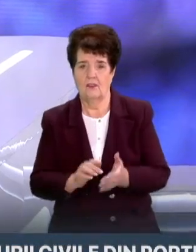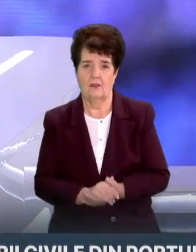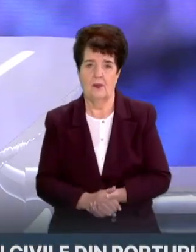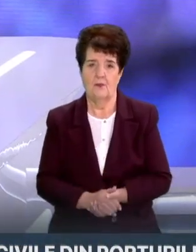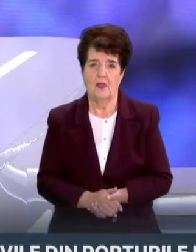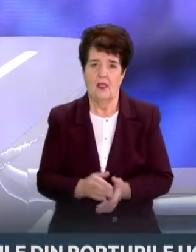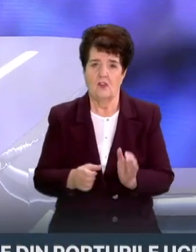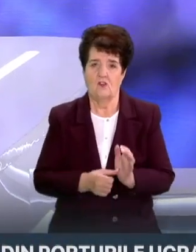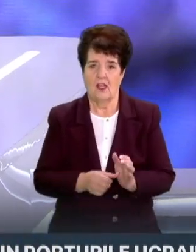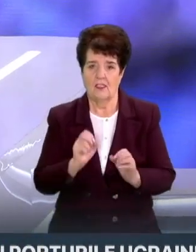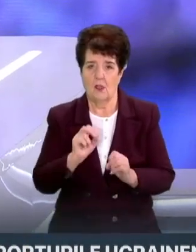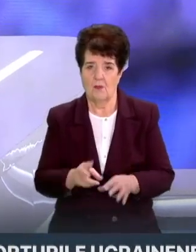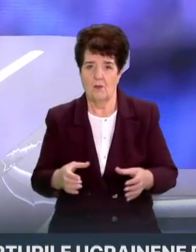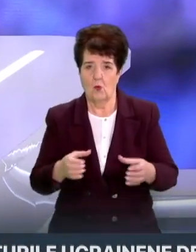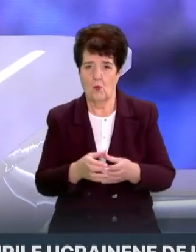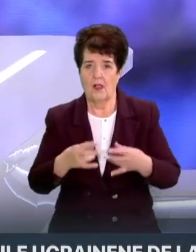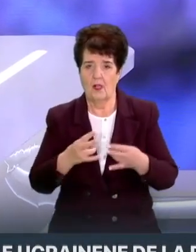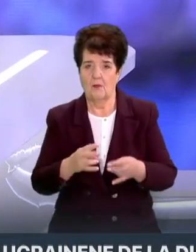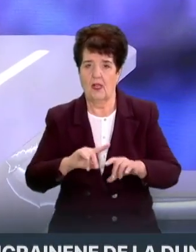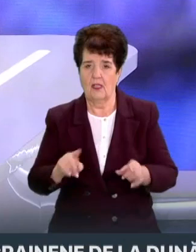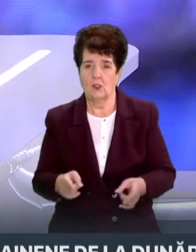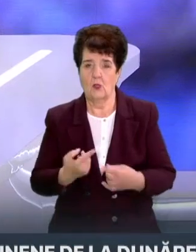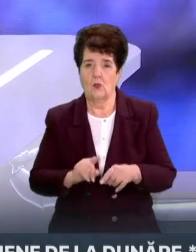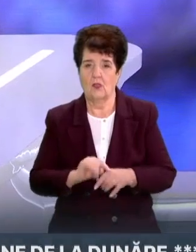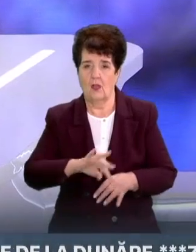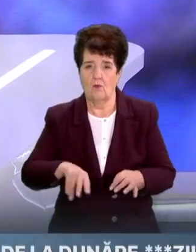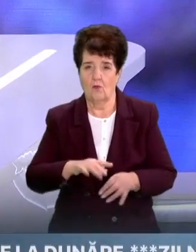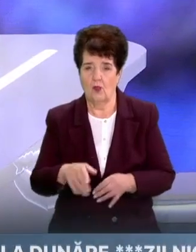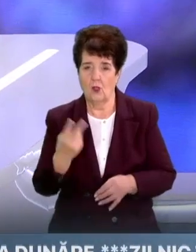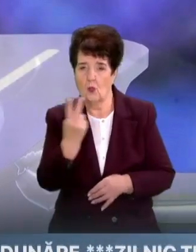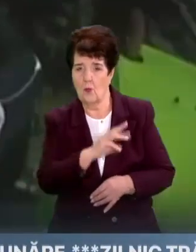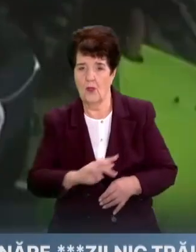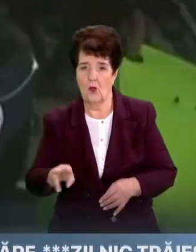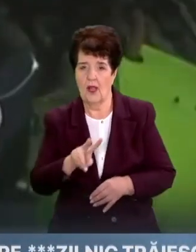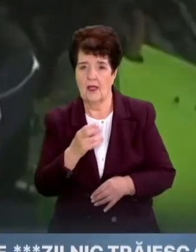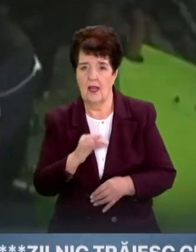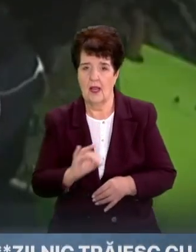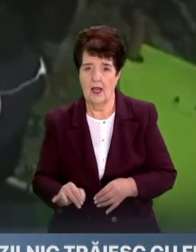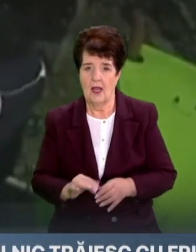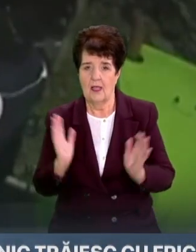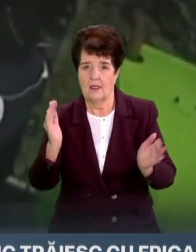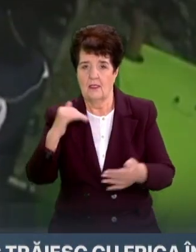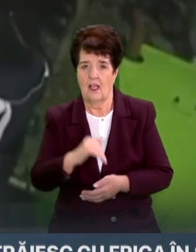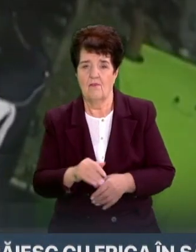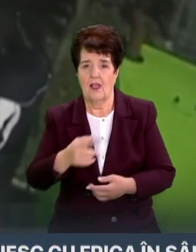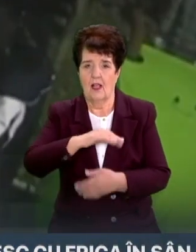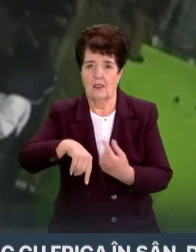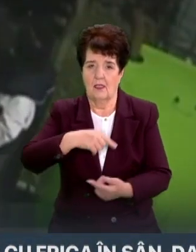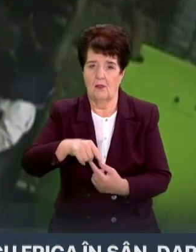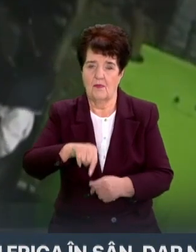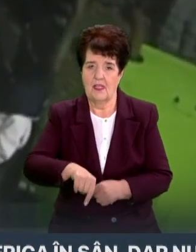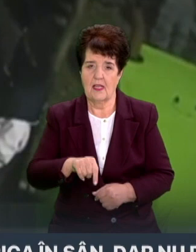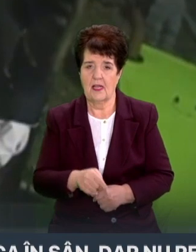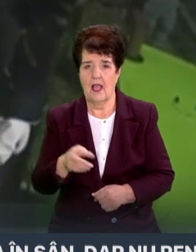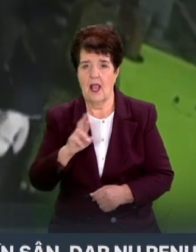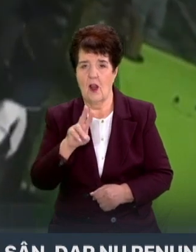Șase membri ai unei grupări criminale au fost reținuți după ce au furat peste 2 milioane de lei din safeurile unor antreprenori din Ialoveni.